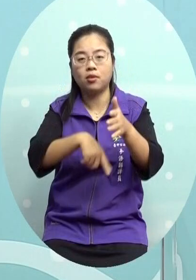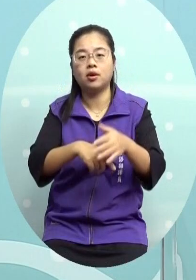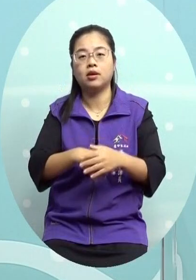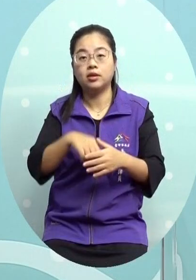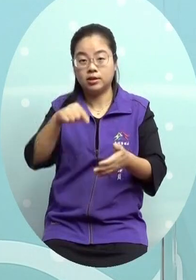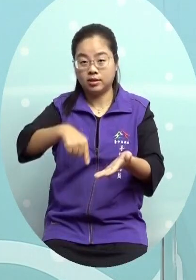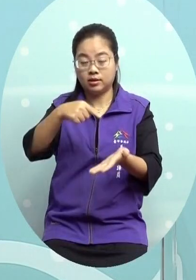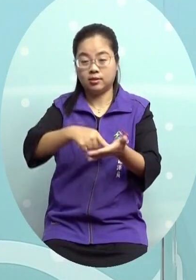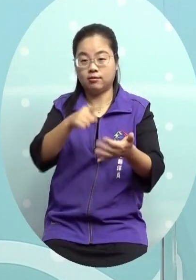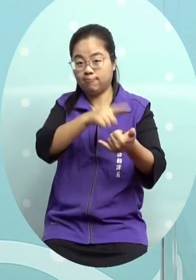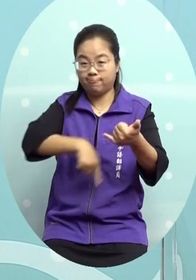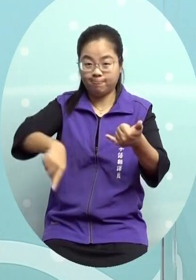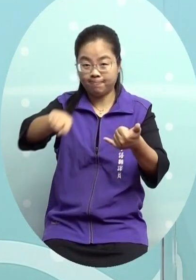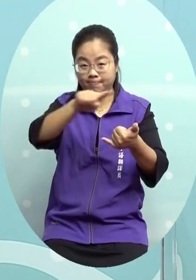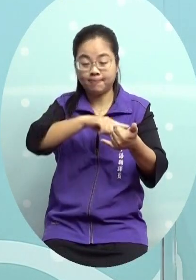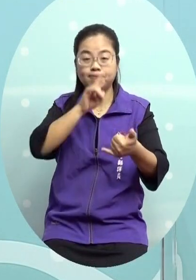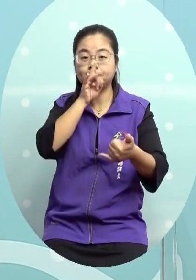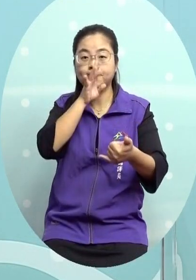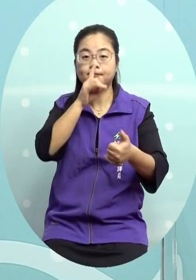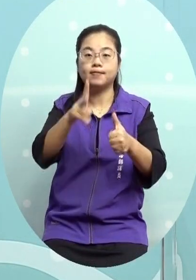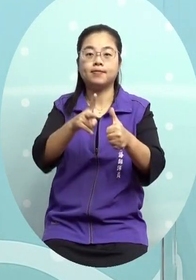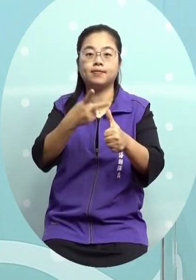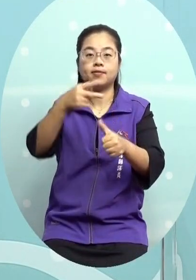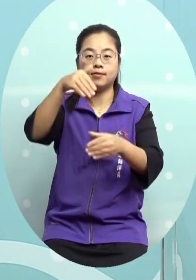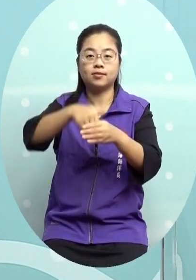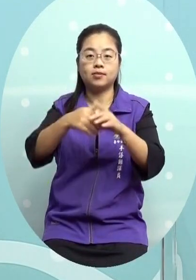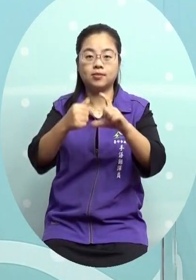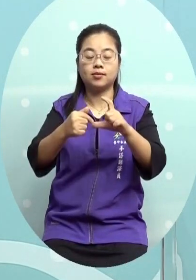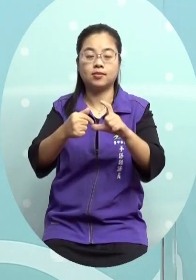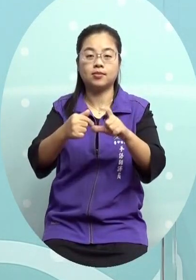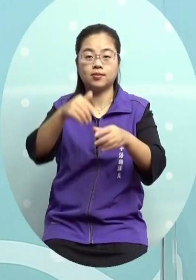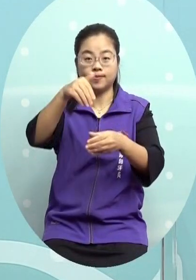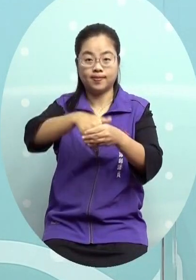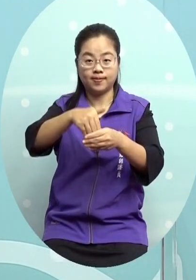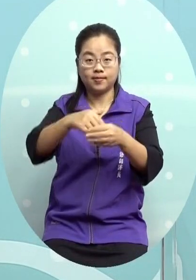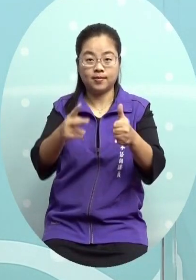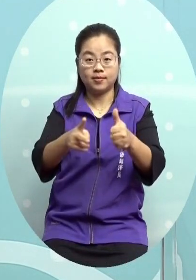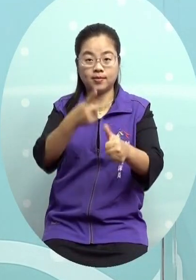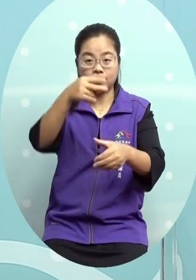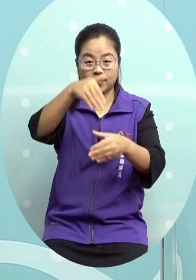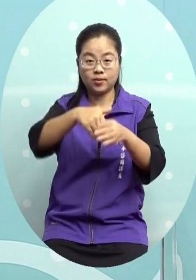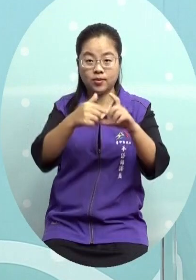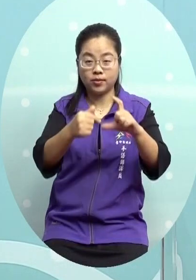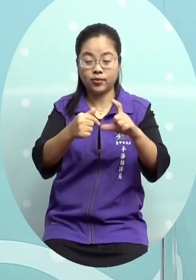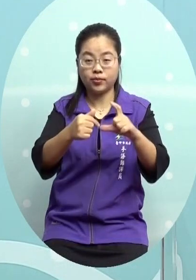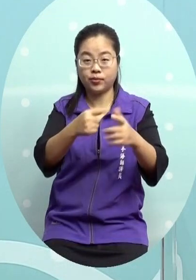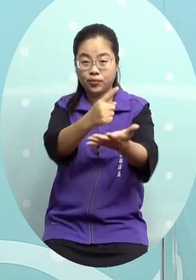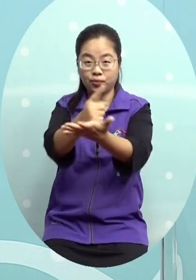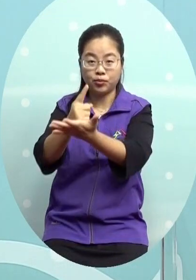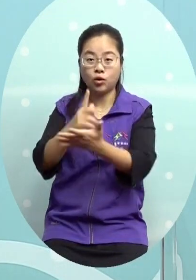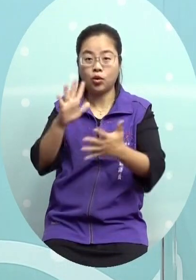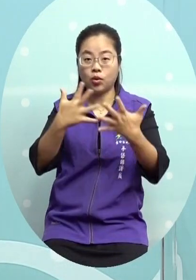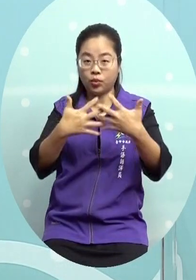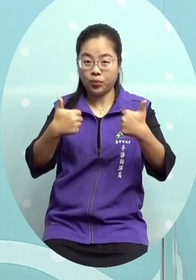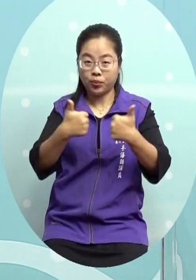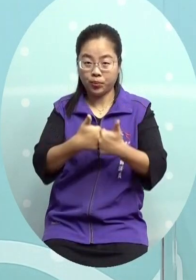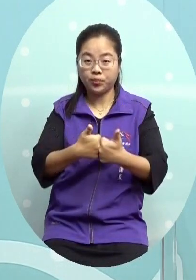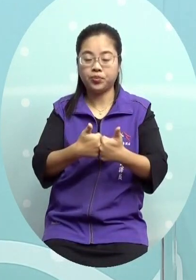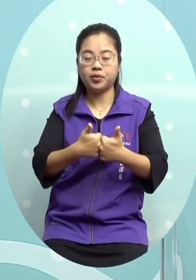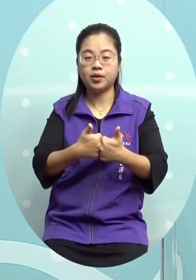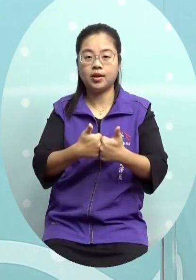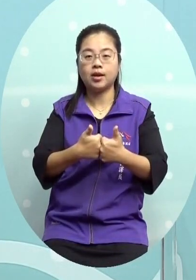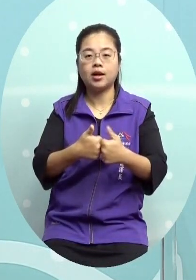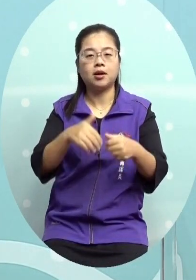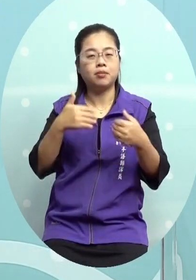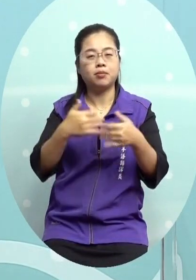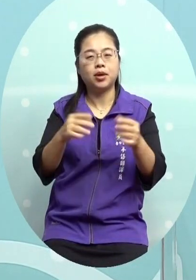次全台湾因为台中市第二选区的选举，我们第二选区的民众有机会好好的，不